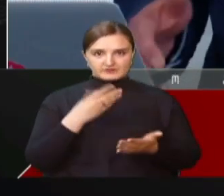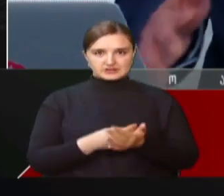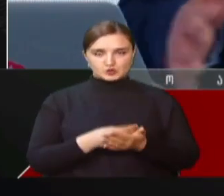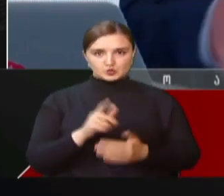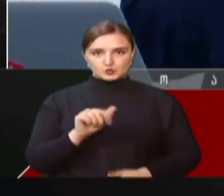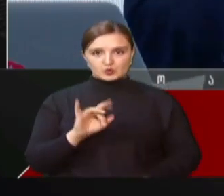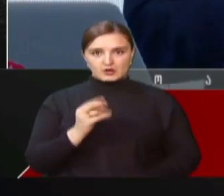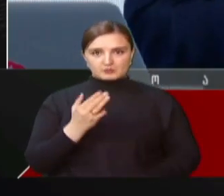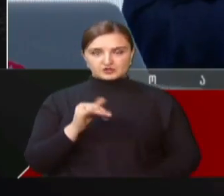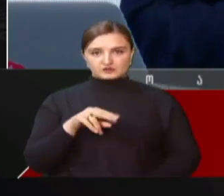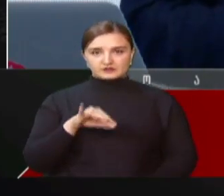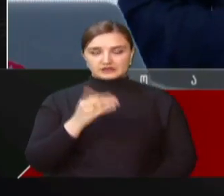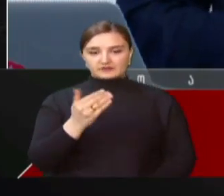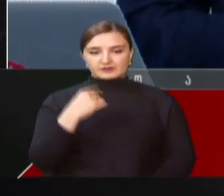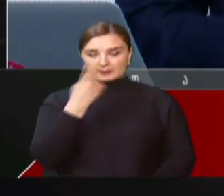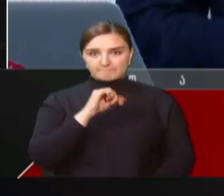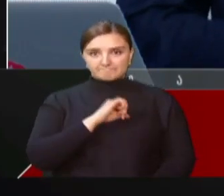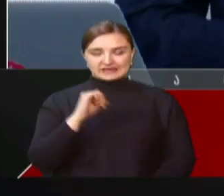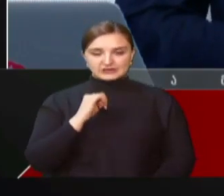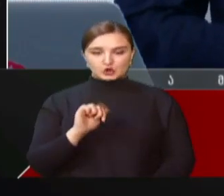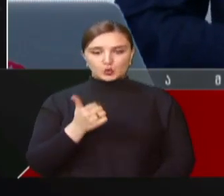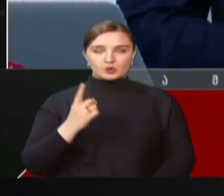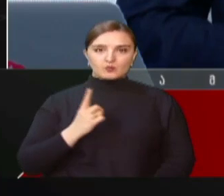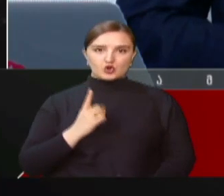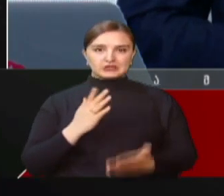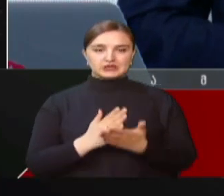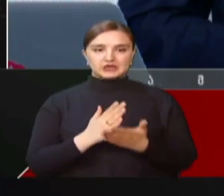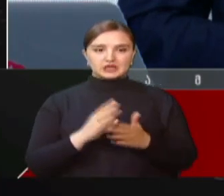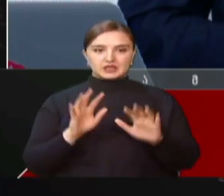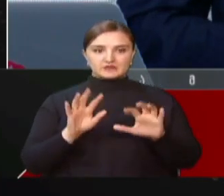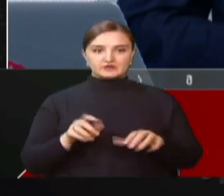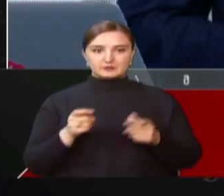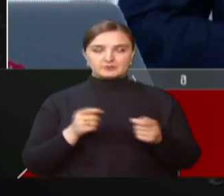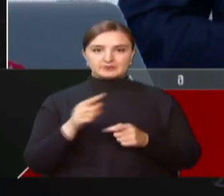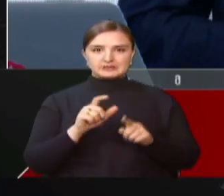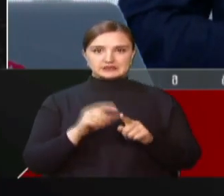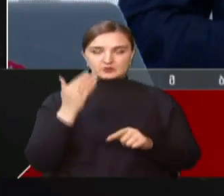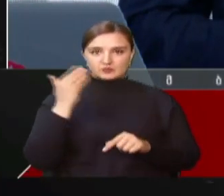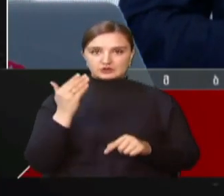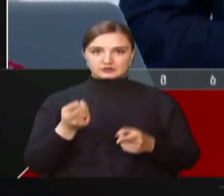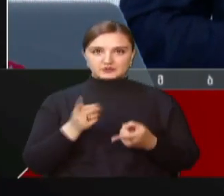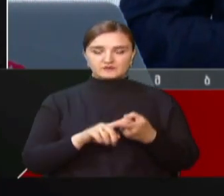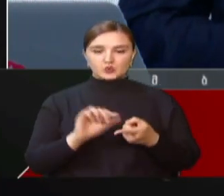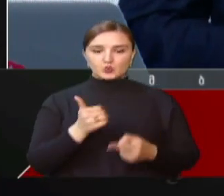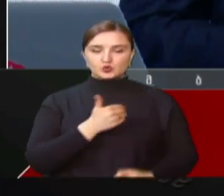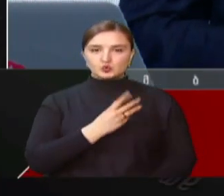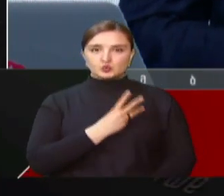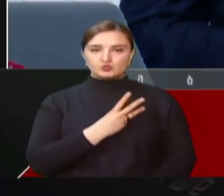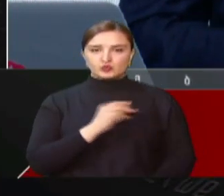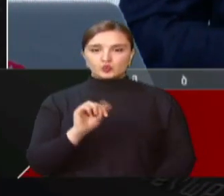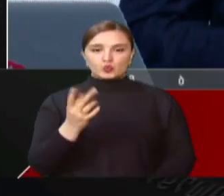უკიდურესად ტენდენციური არის. თქვენ პირადად როგორი მოლოდინი გაქვთ პრეზიდენტის მოხსენებასთან დაკავშირებით და როგორი სურვილი, როგორ